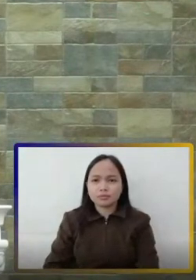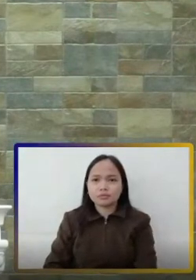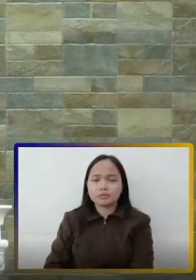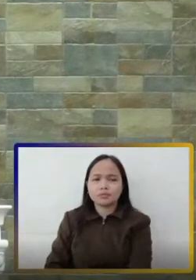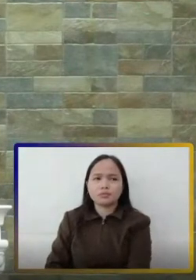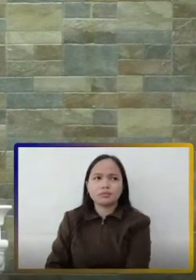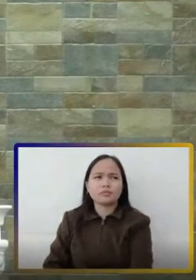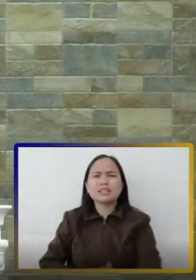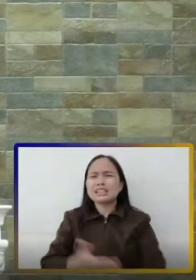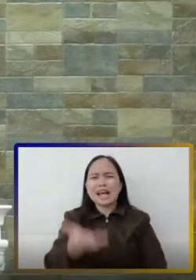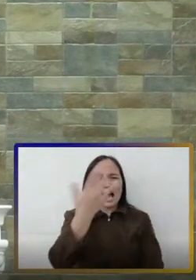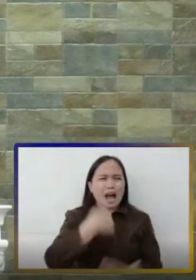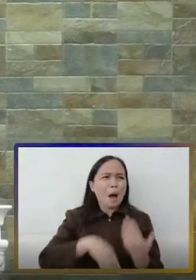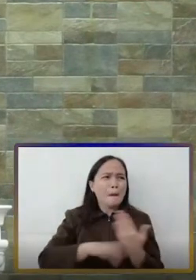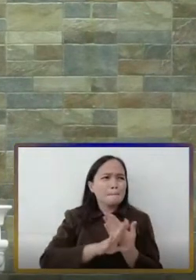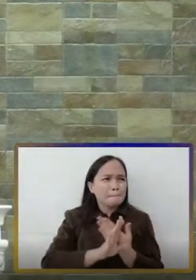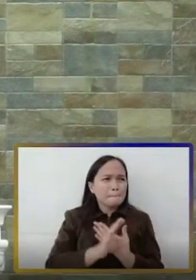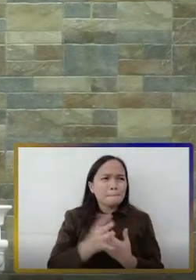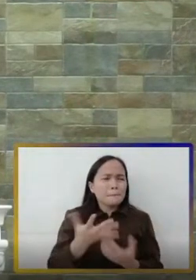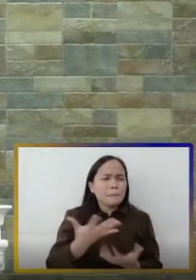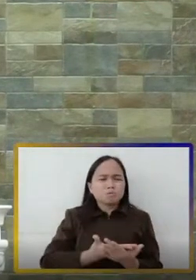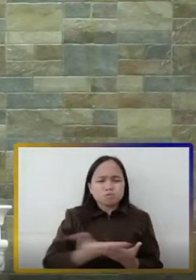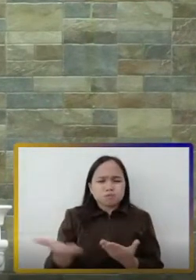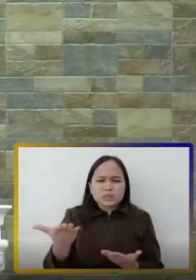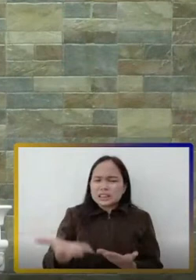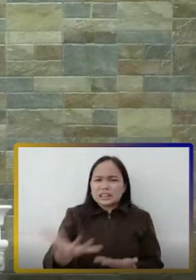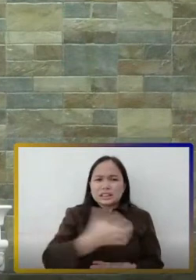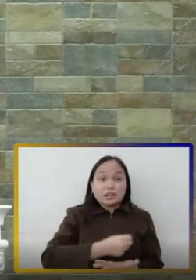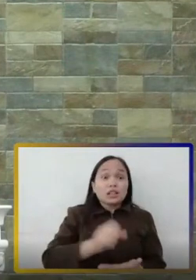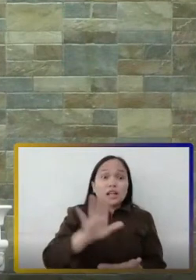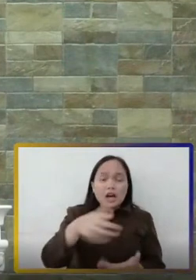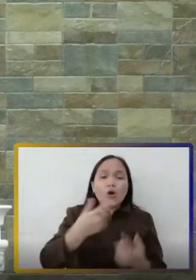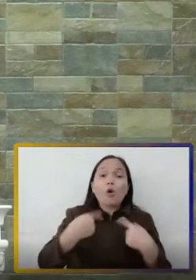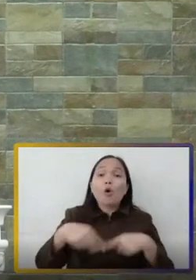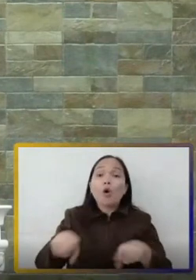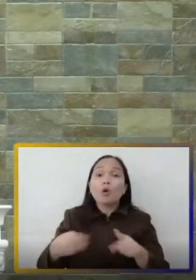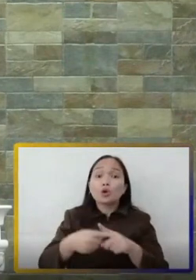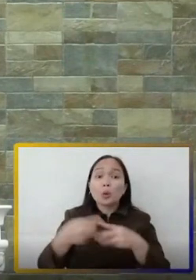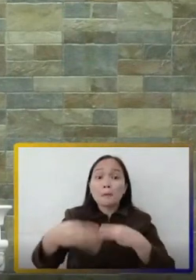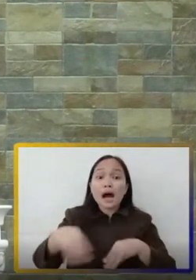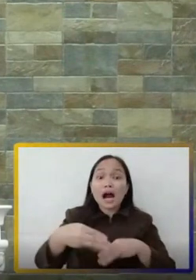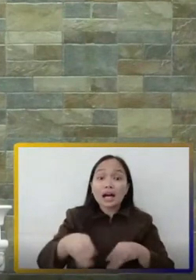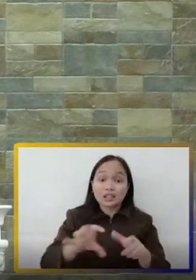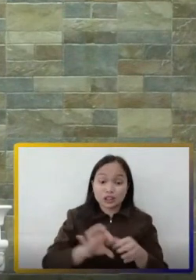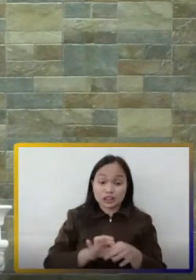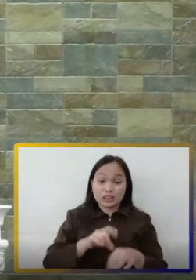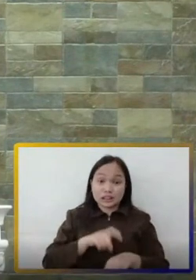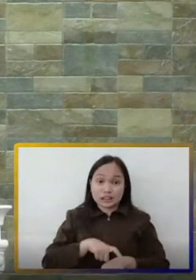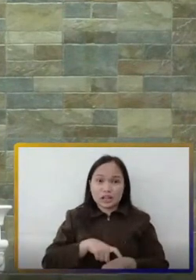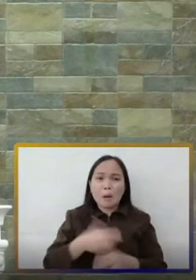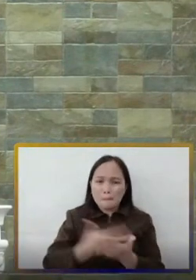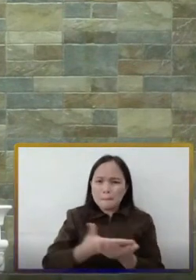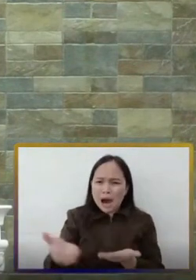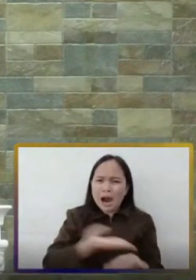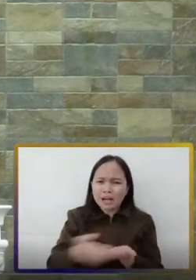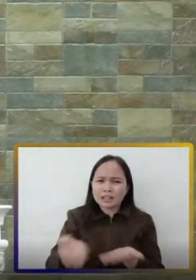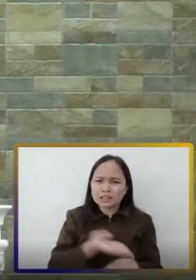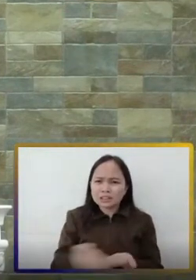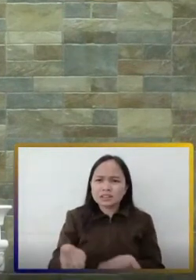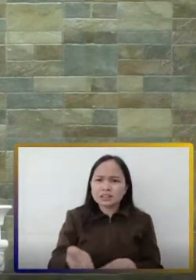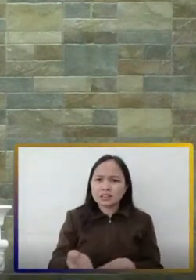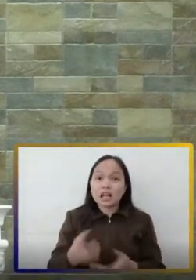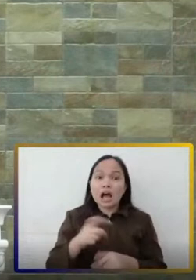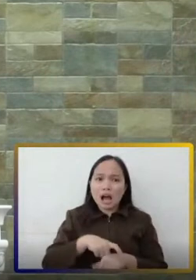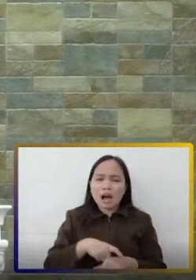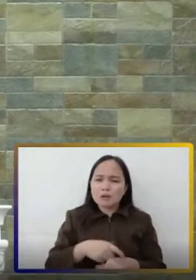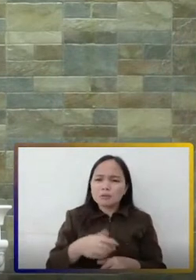Buy out. Pumunta ka sa palengke ng time. Bumili ka doon para hindi ka